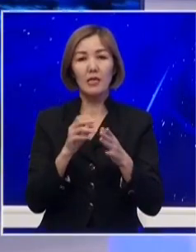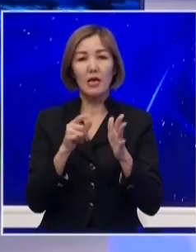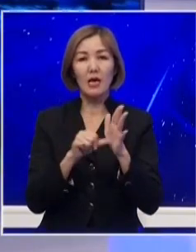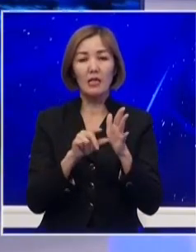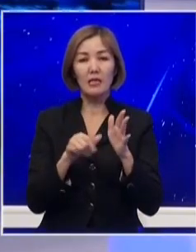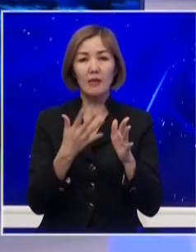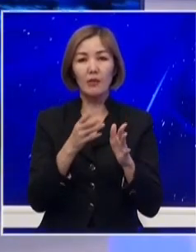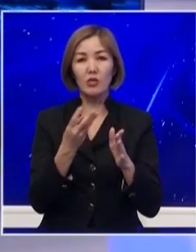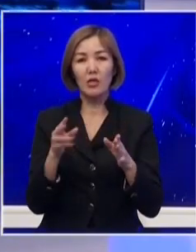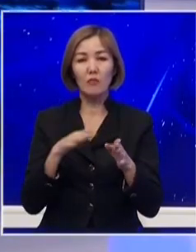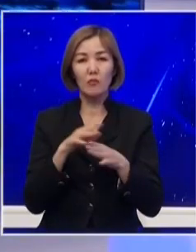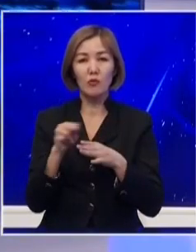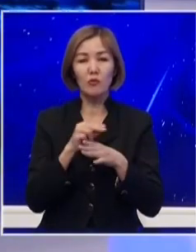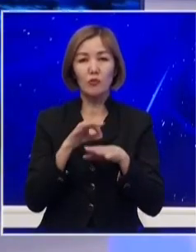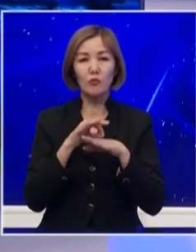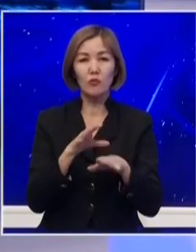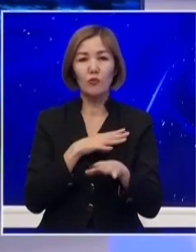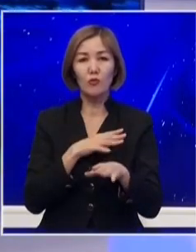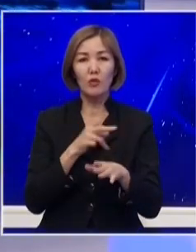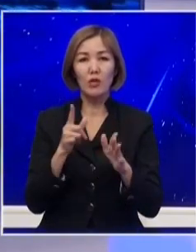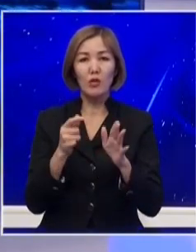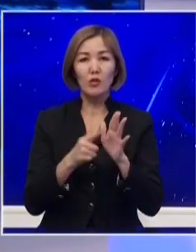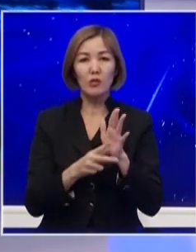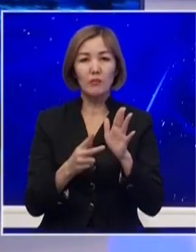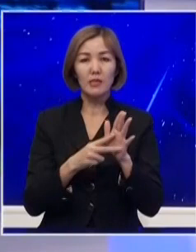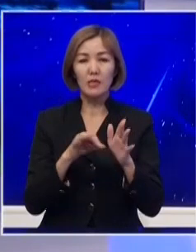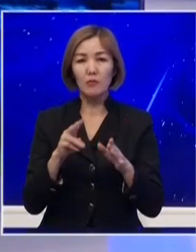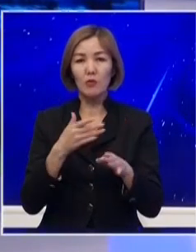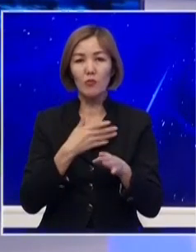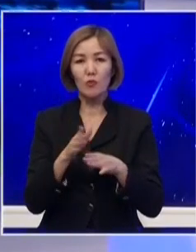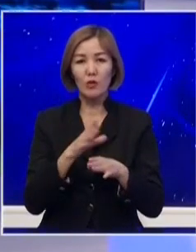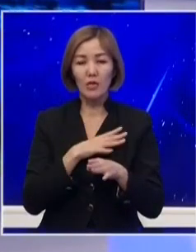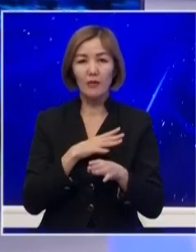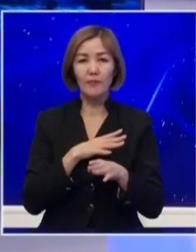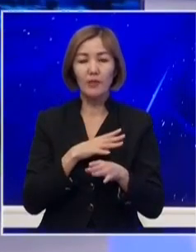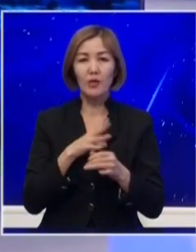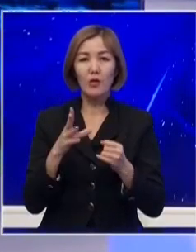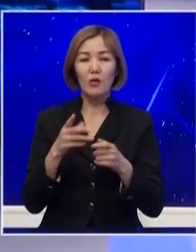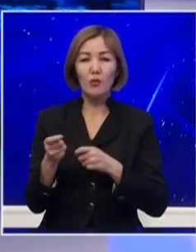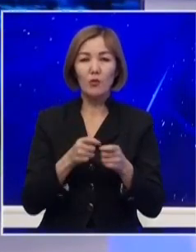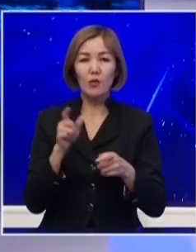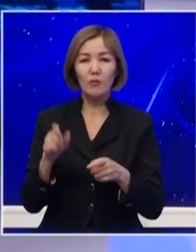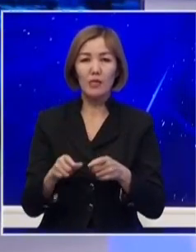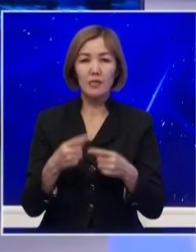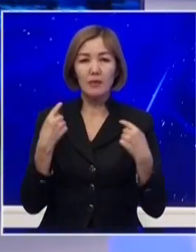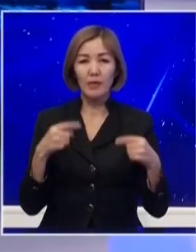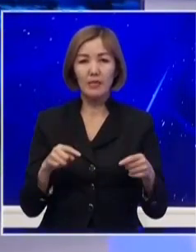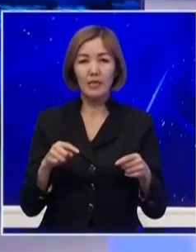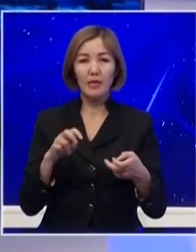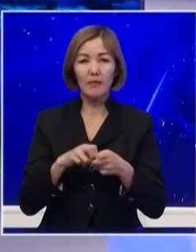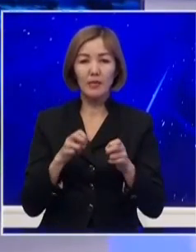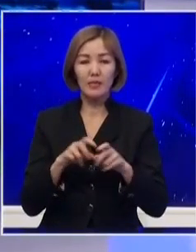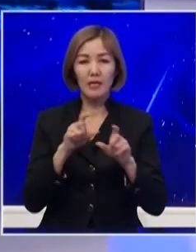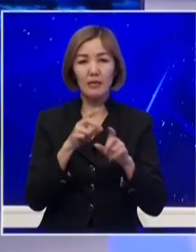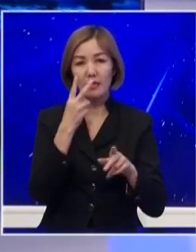шақырым жол күрделі жөндеуден өтуде. Оған 278 миллион теңге қаржы бөлінген. Өңір басшысы бұдан өзге күреңбелдегі